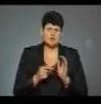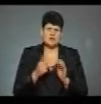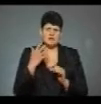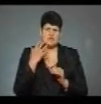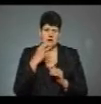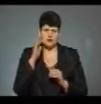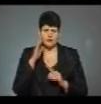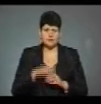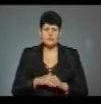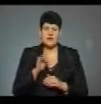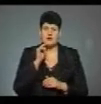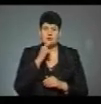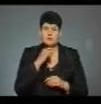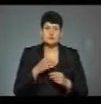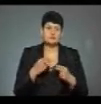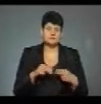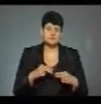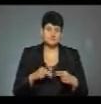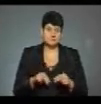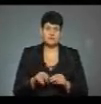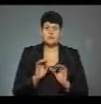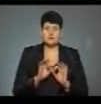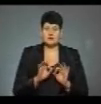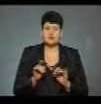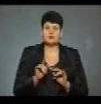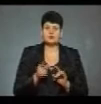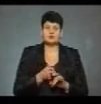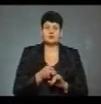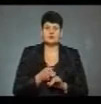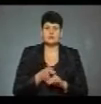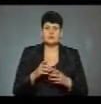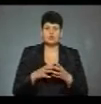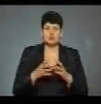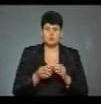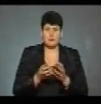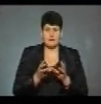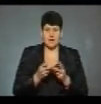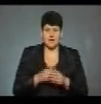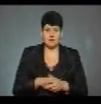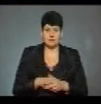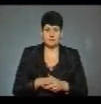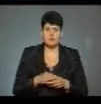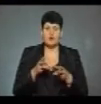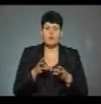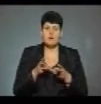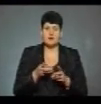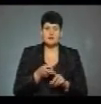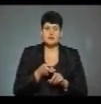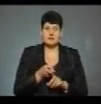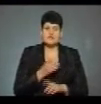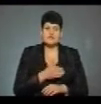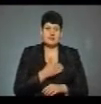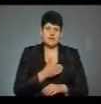воду. Економіст зі збуту Роман Фачина розповідає, від чого залежить сума перерахунку. Опалення залежить від